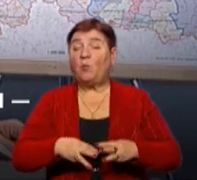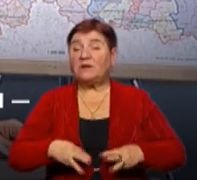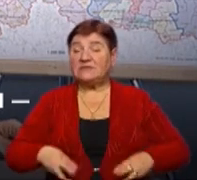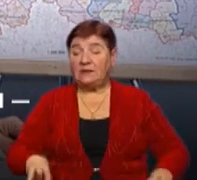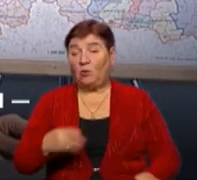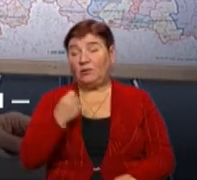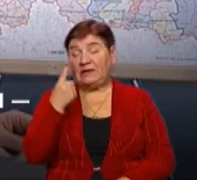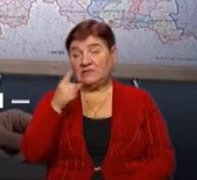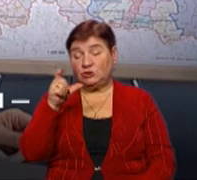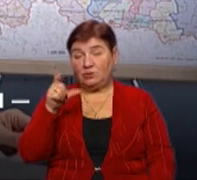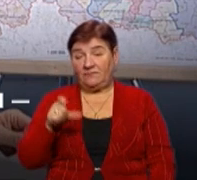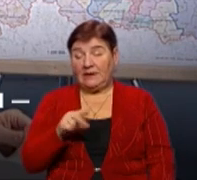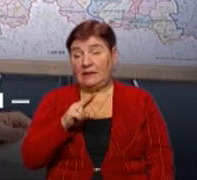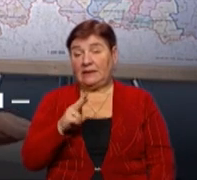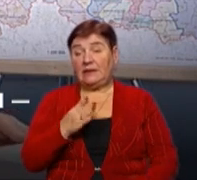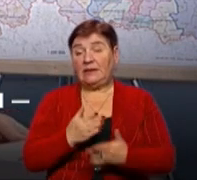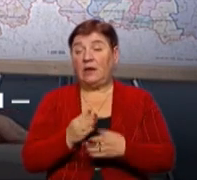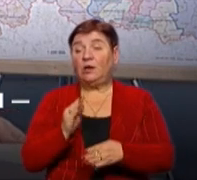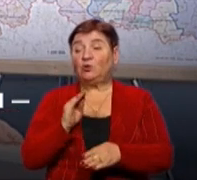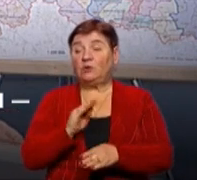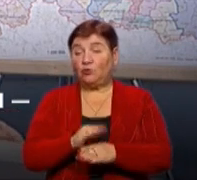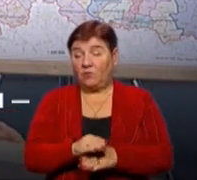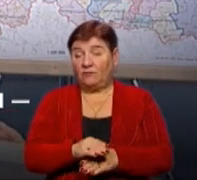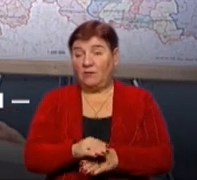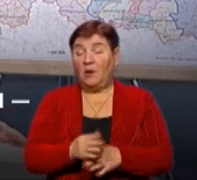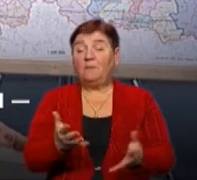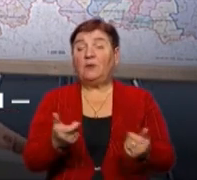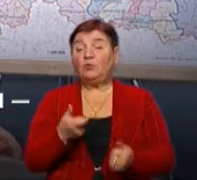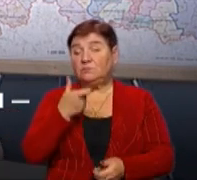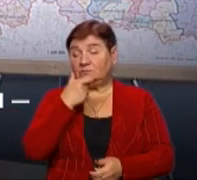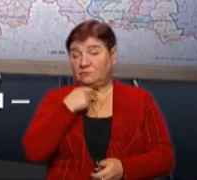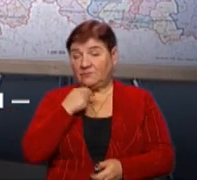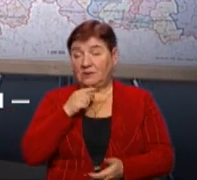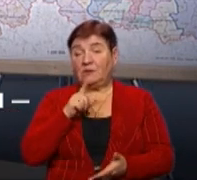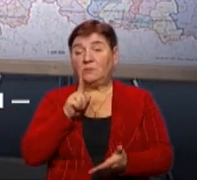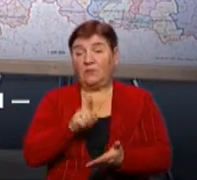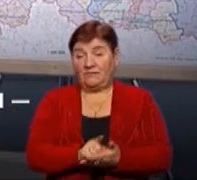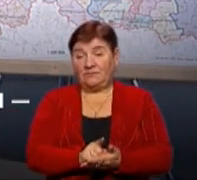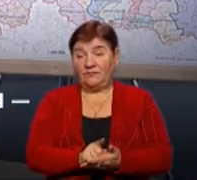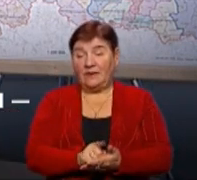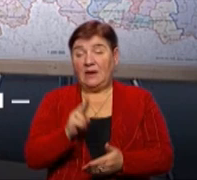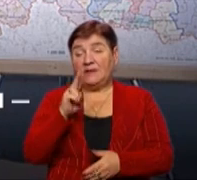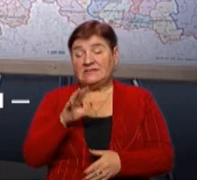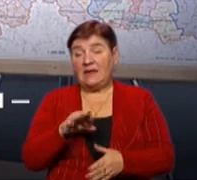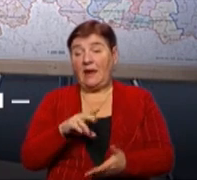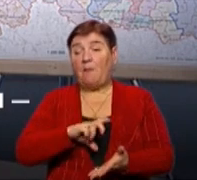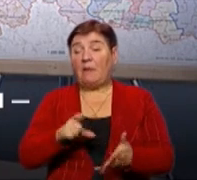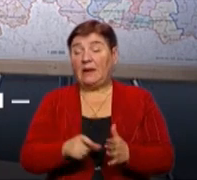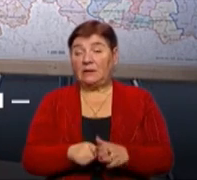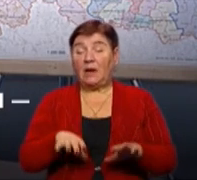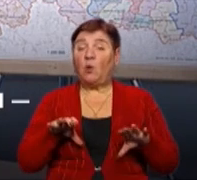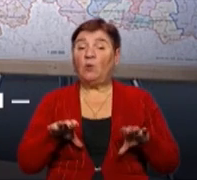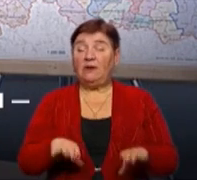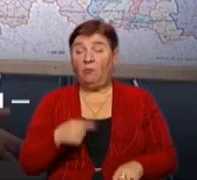президії 11 чоловік, які мають додаткові або беруть на себе відповідно додаткові зобов'язання. Це палата голів, і